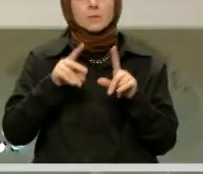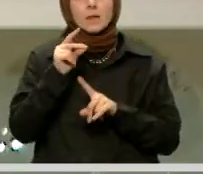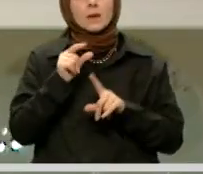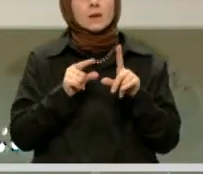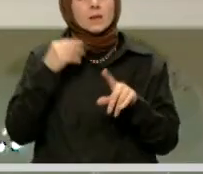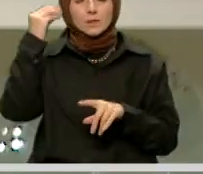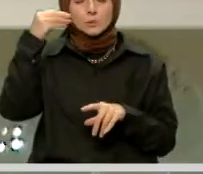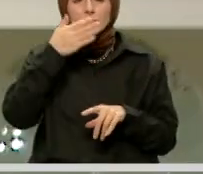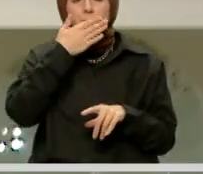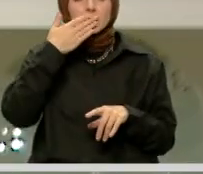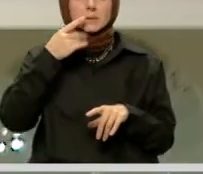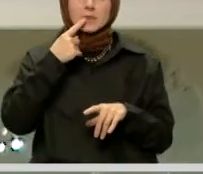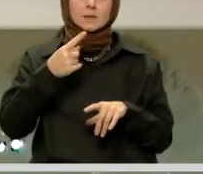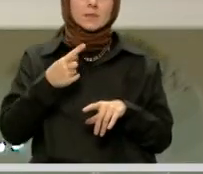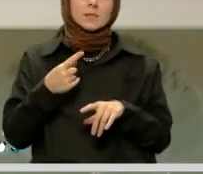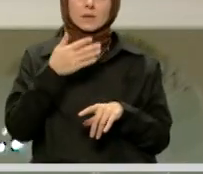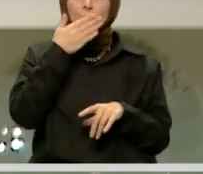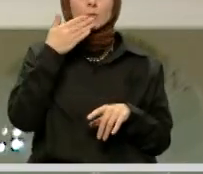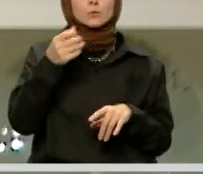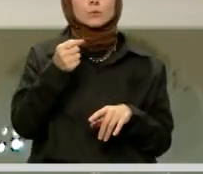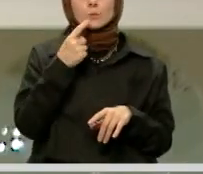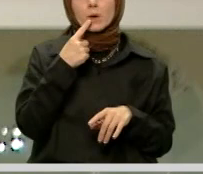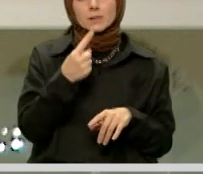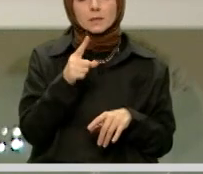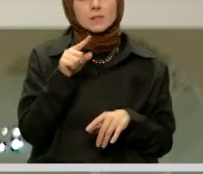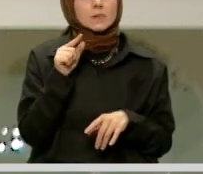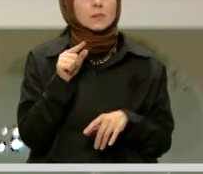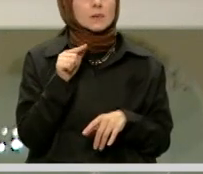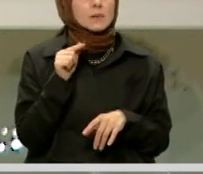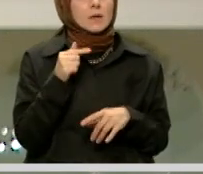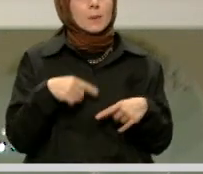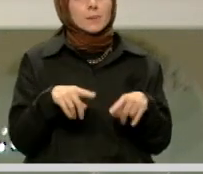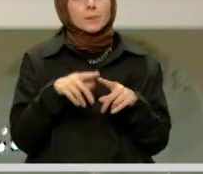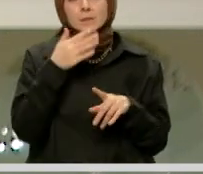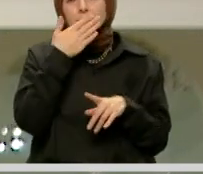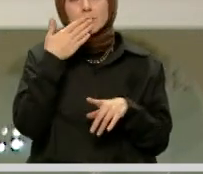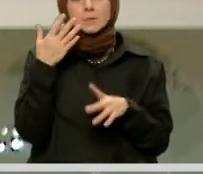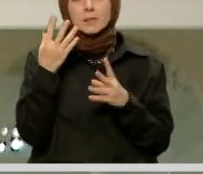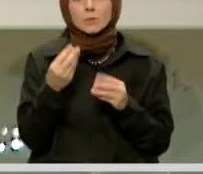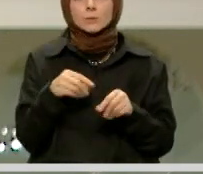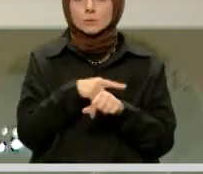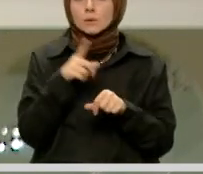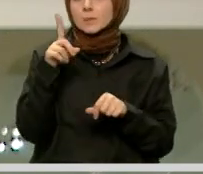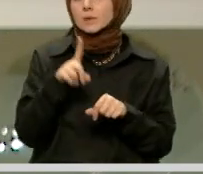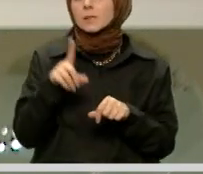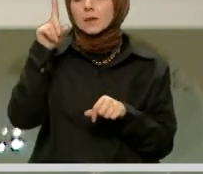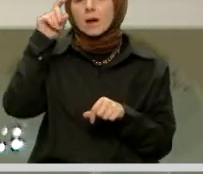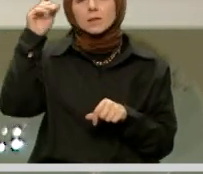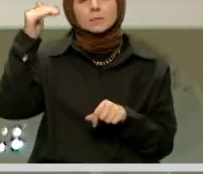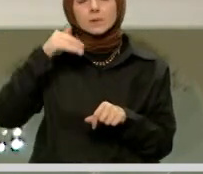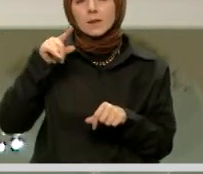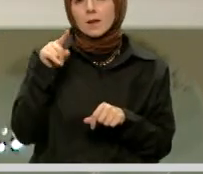Ramazan demişken, oruç demişken, bu aydan bu kadar bahsetmişken, bizim Ramazan olunca ilk aklımıza gelen, yine hani